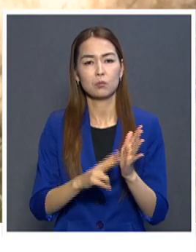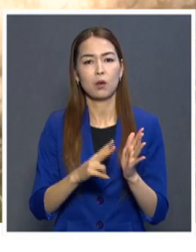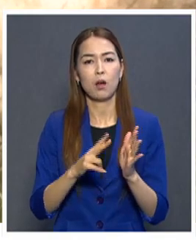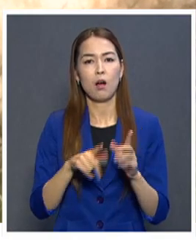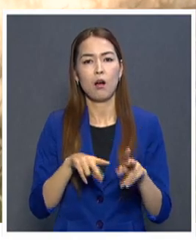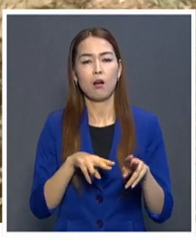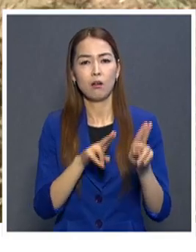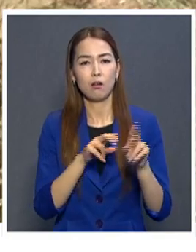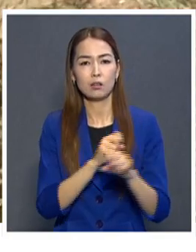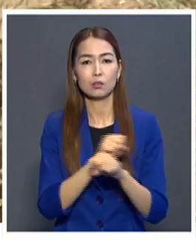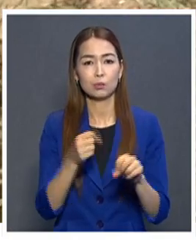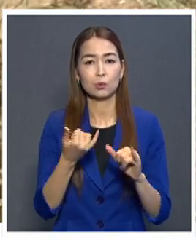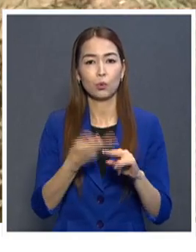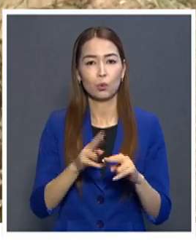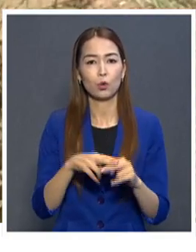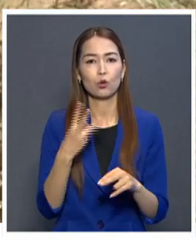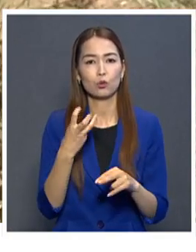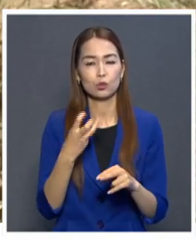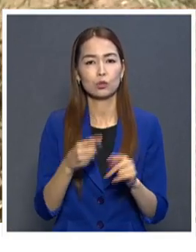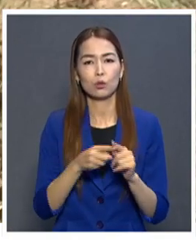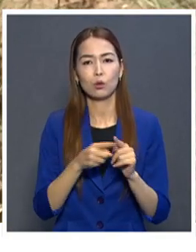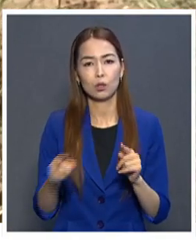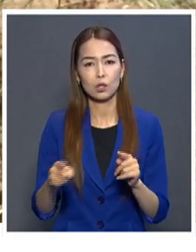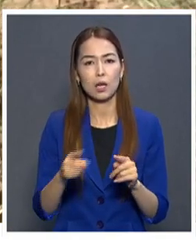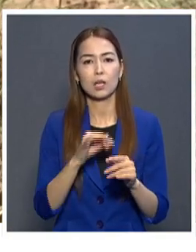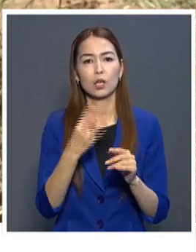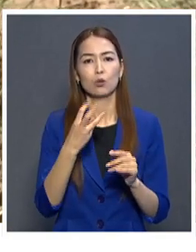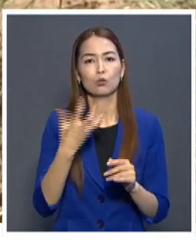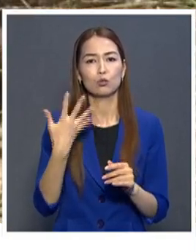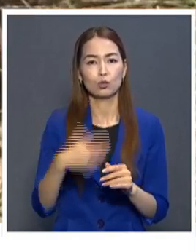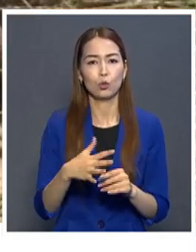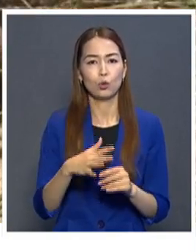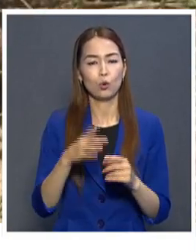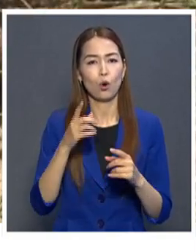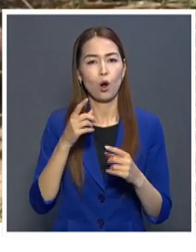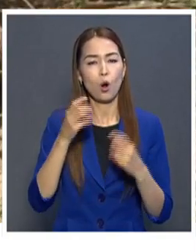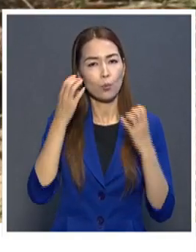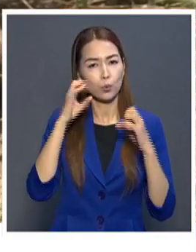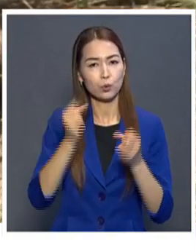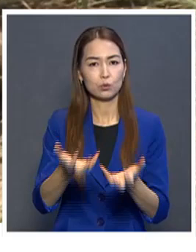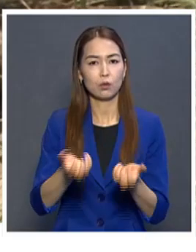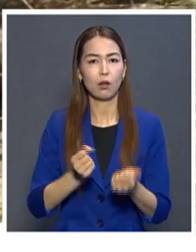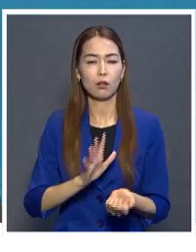Олардан 300-ге жуық өлі киік пен 350-ге жуық мүйіз алынған.